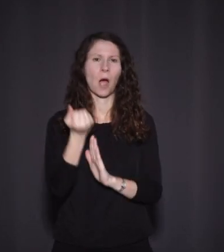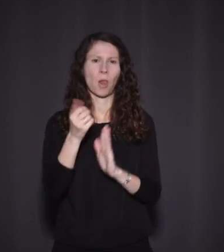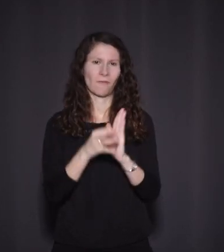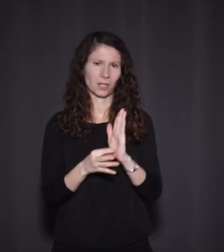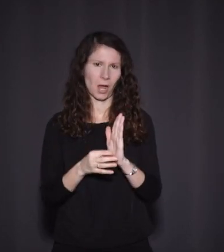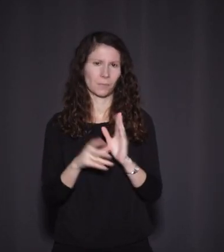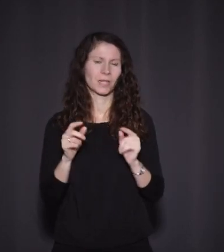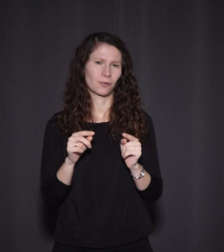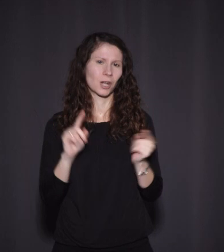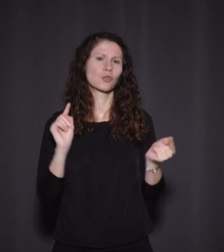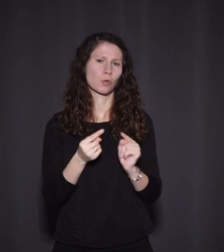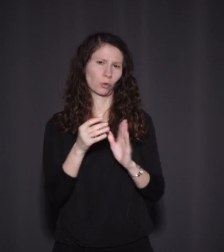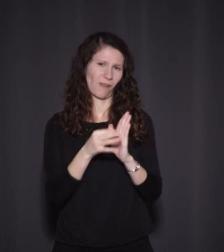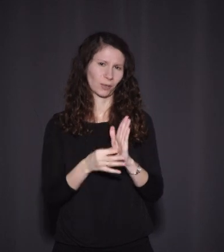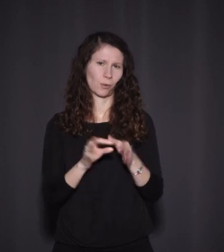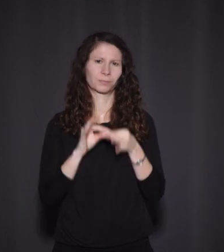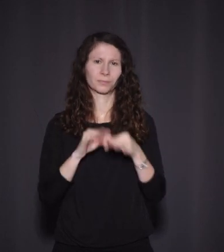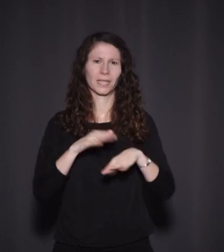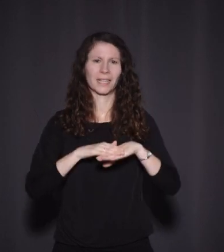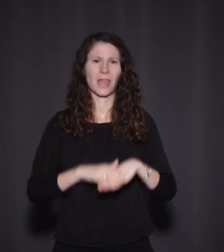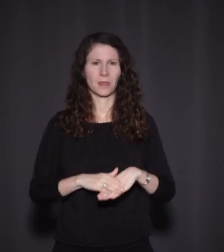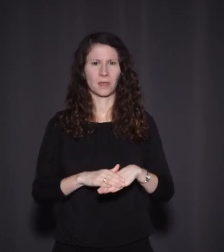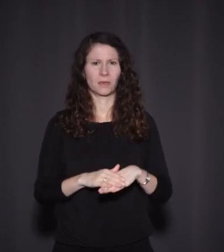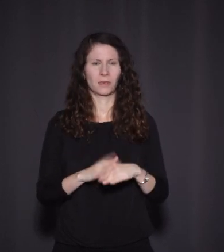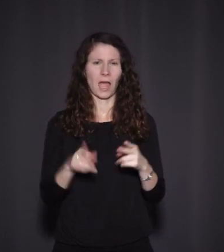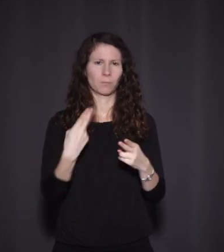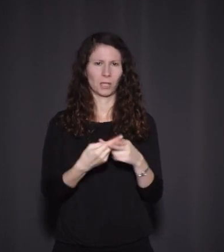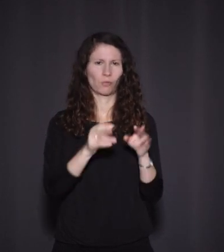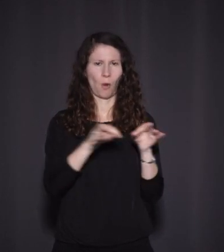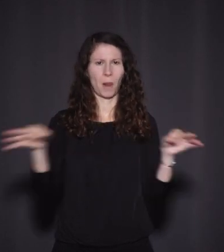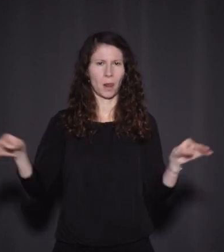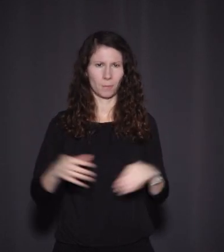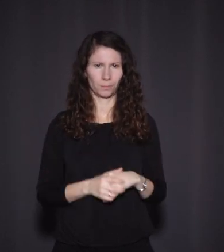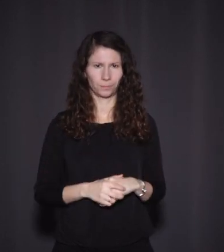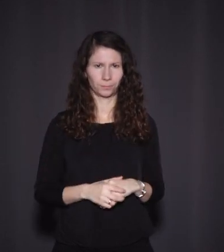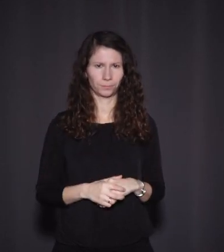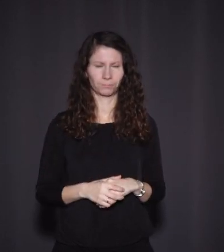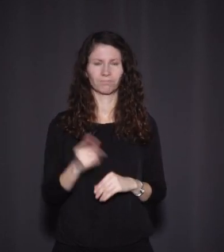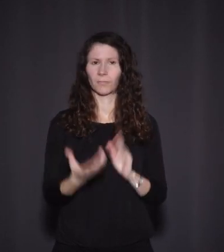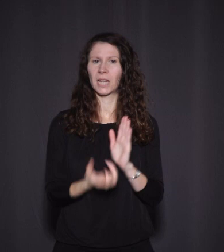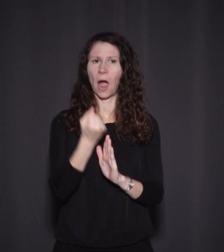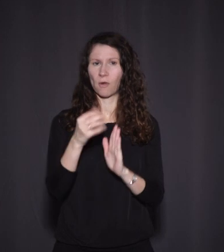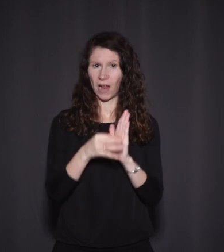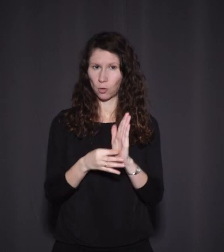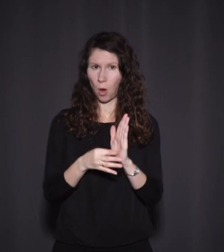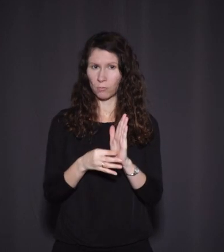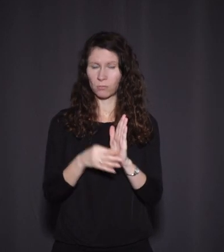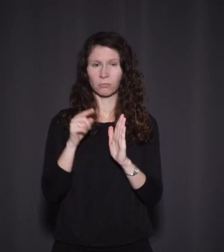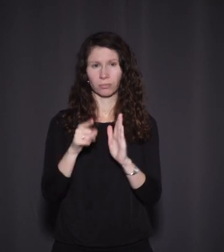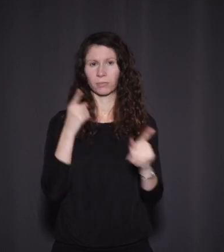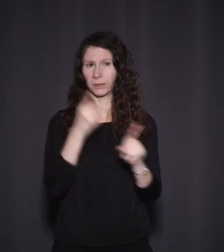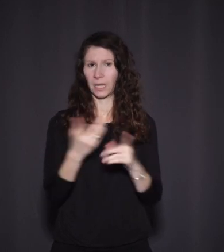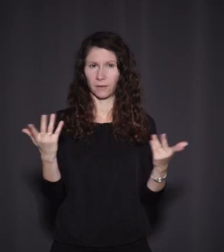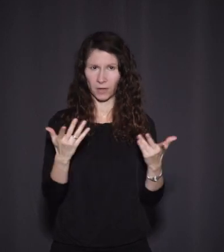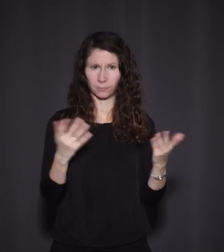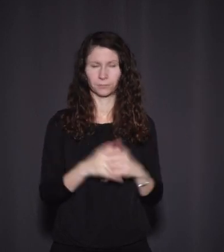ein Kürzungsfaktor in der Rentenanpassungsformel. Ziel und Aufgabe des Nachholfaktors ist es, eine